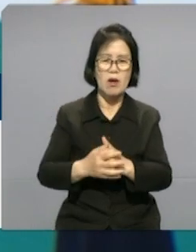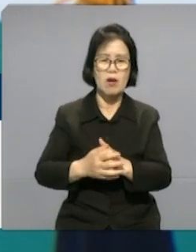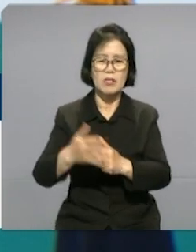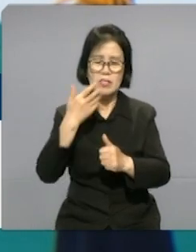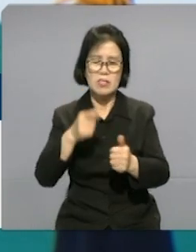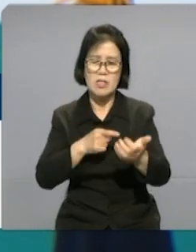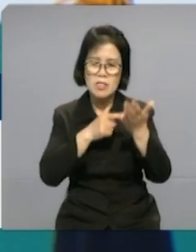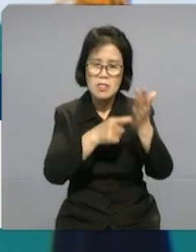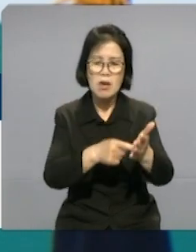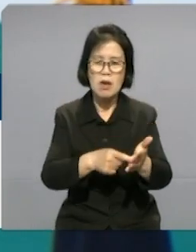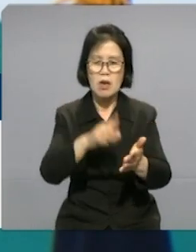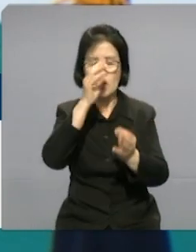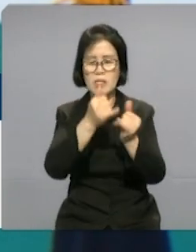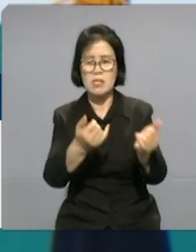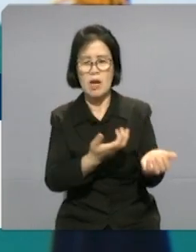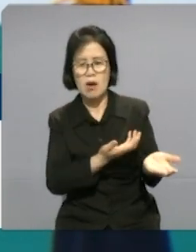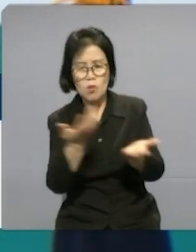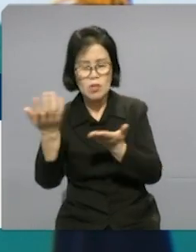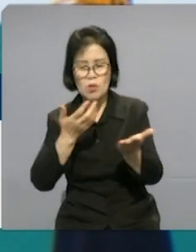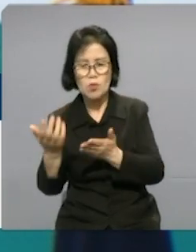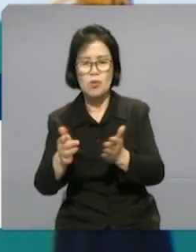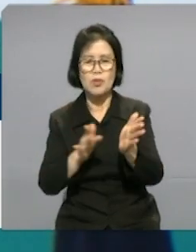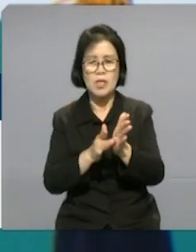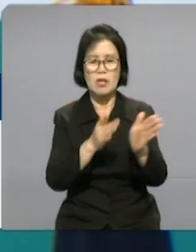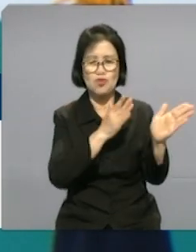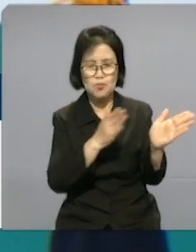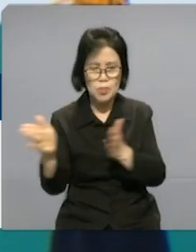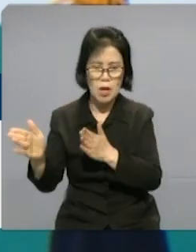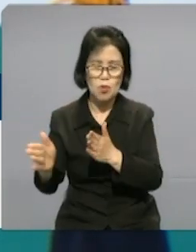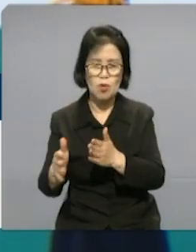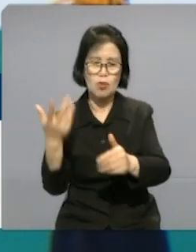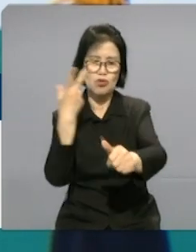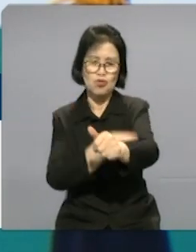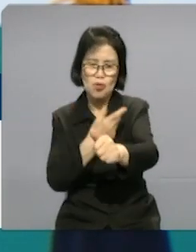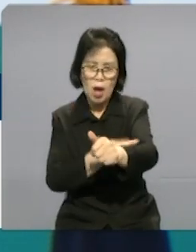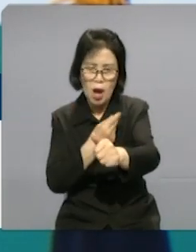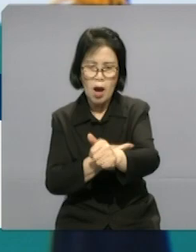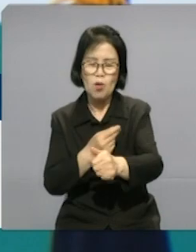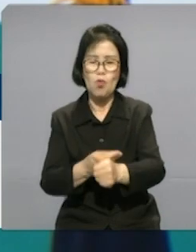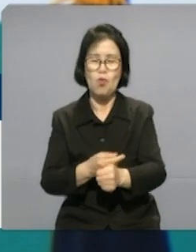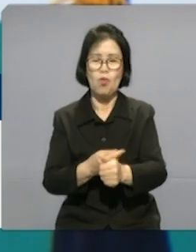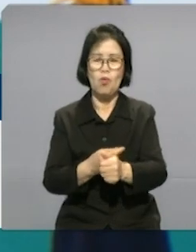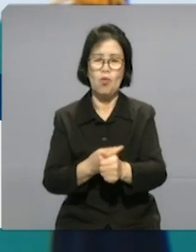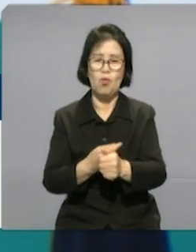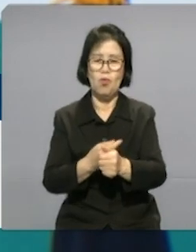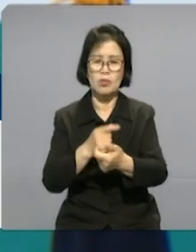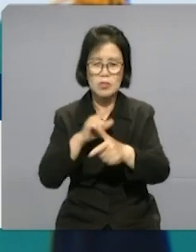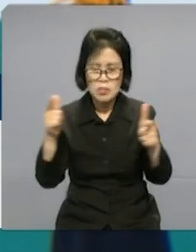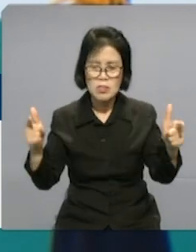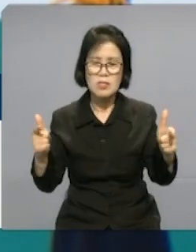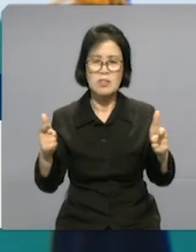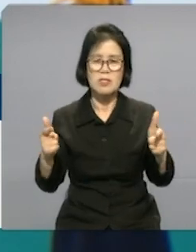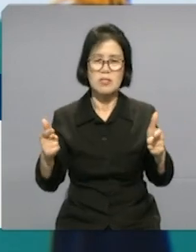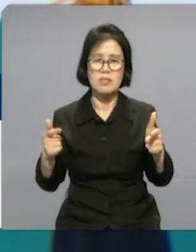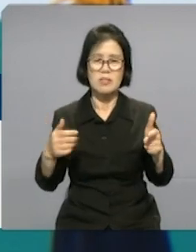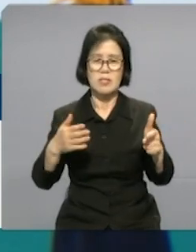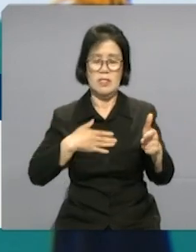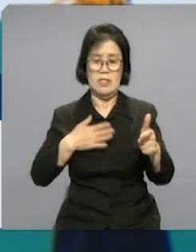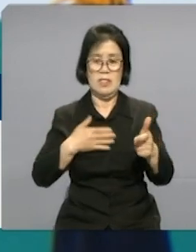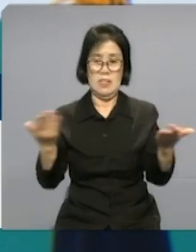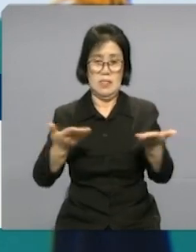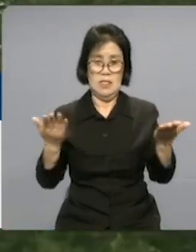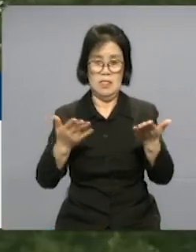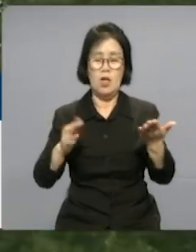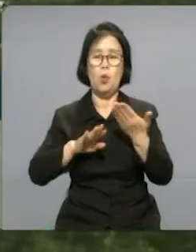신청하고 환자 이송하고 약 준비하고 수액 믹스하고 액팅하고 이런